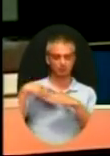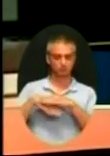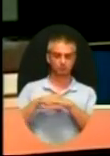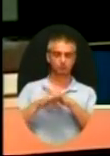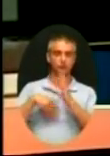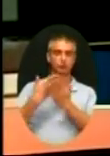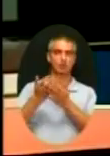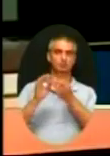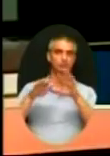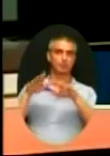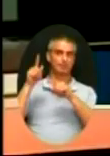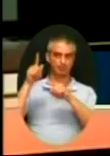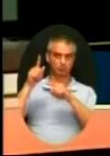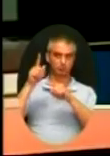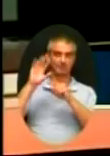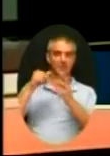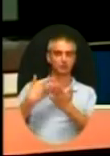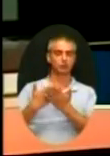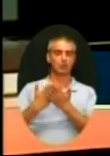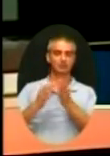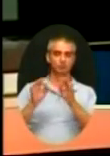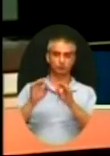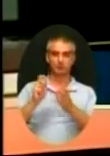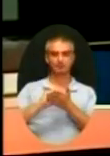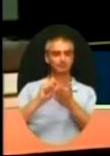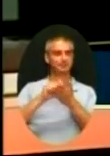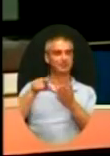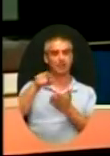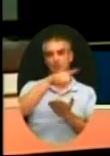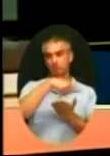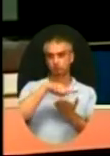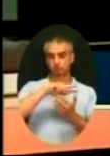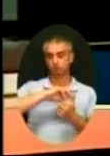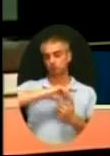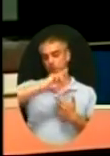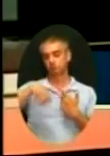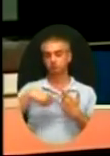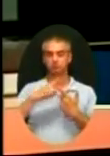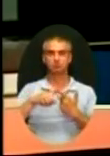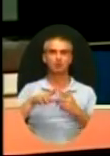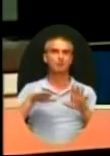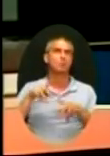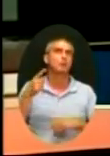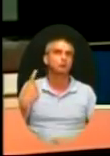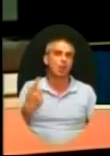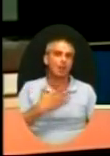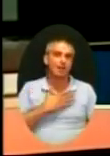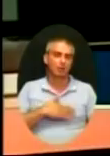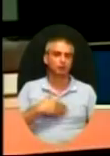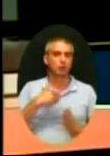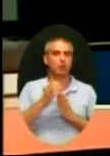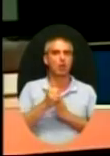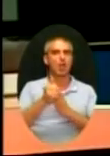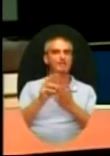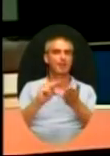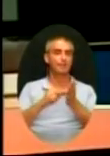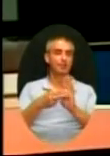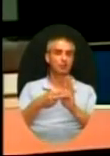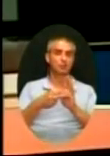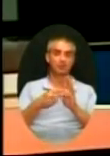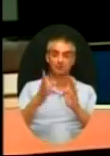באמת ליועץ המשפטי לממשלה והיועצים המשפטיים במשרדים השונים. מצד שני, הממשלה והרצון שלה להוביל מדיניות.